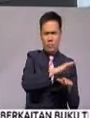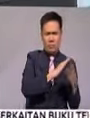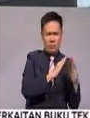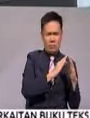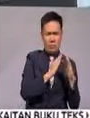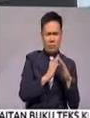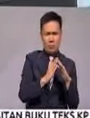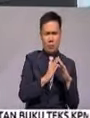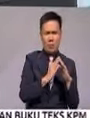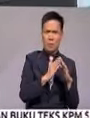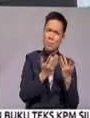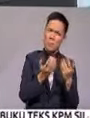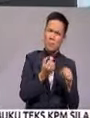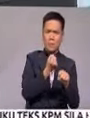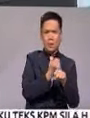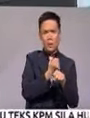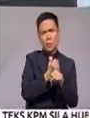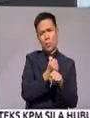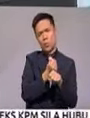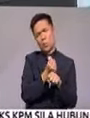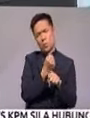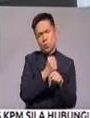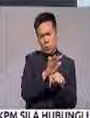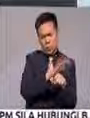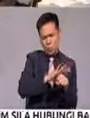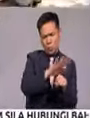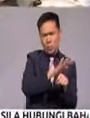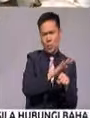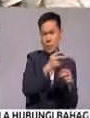batu-batu. Batu muda dekat sikit lah kalau dapat.